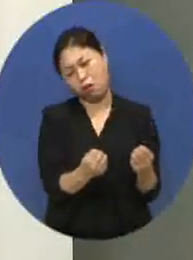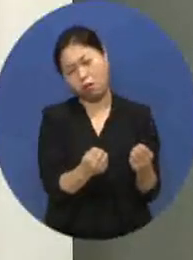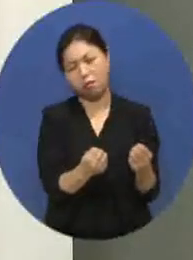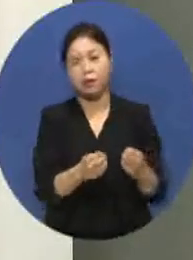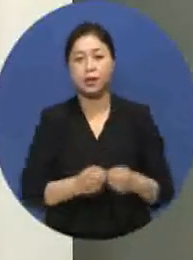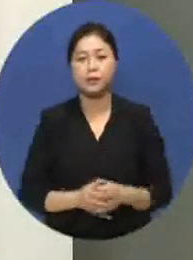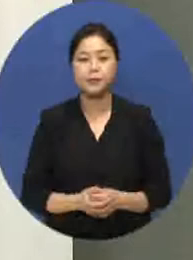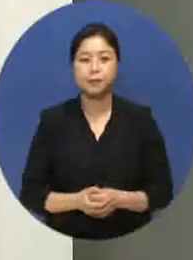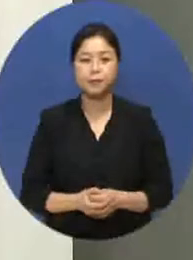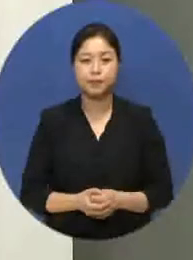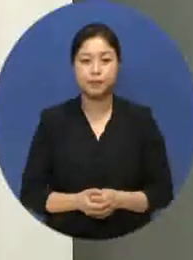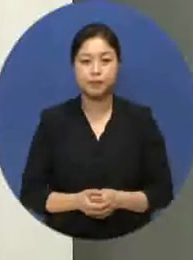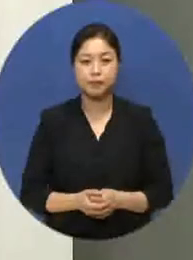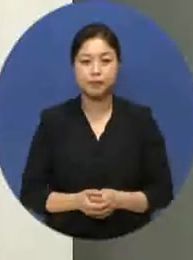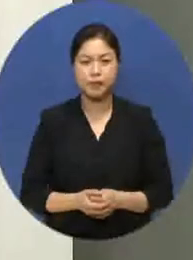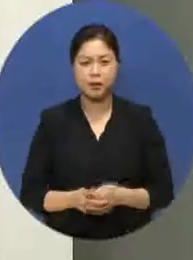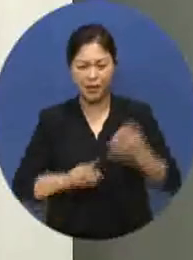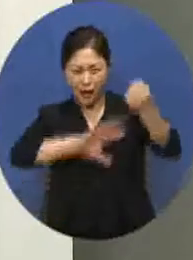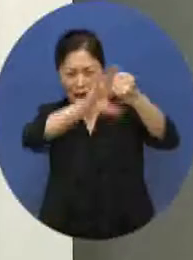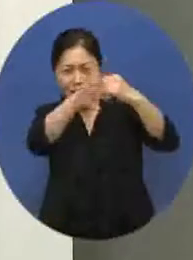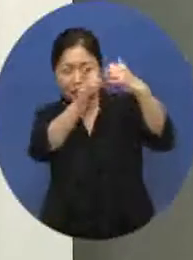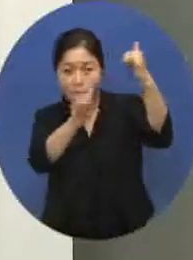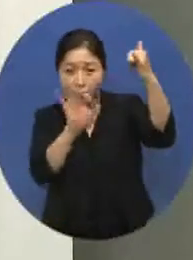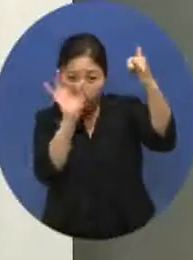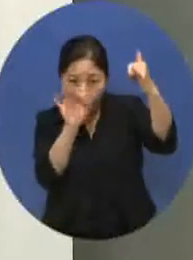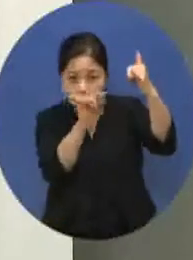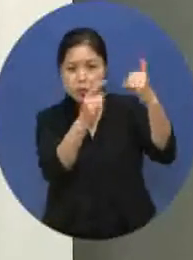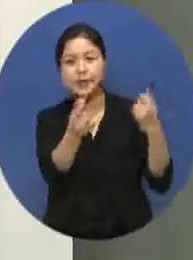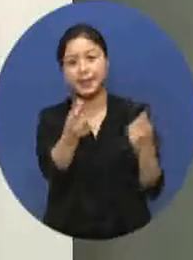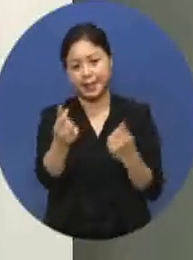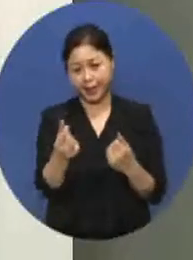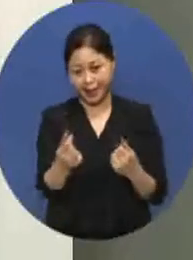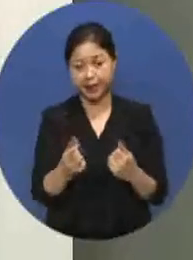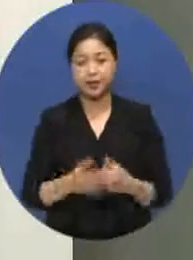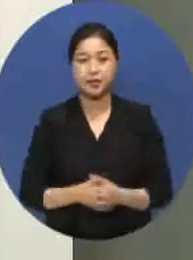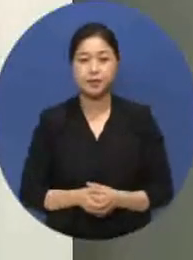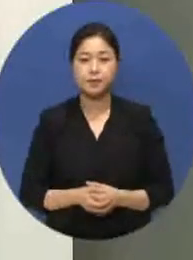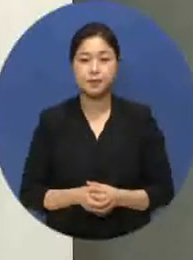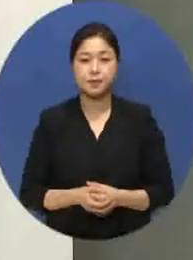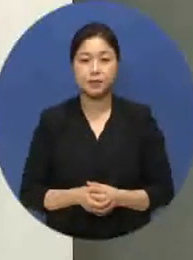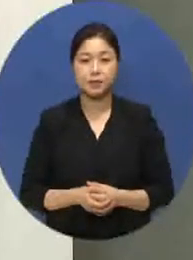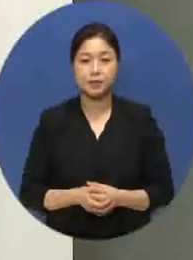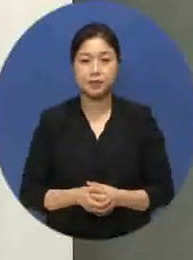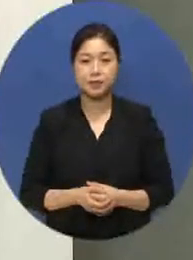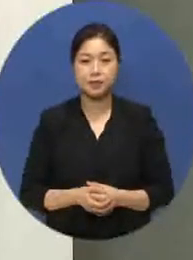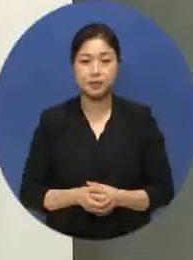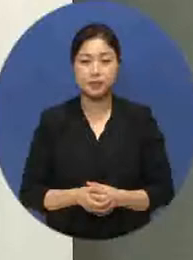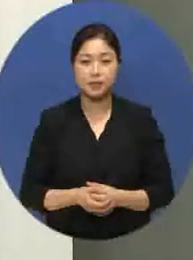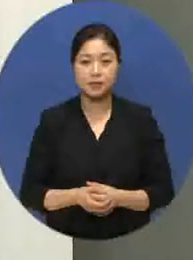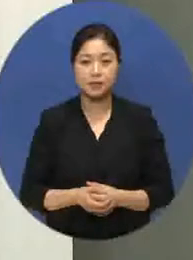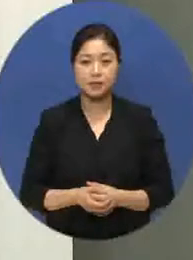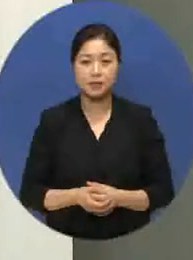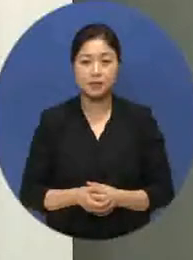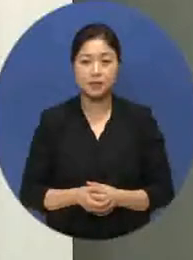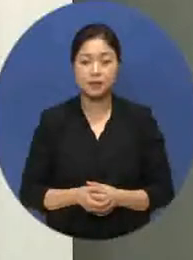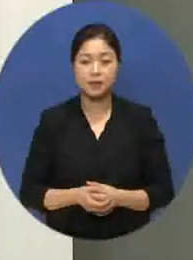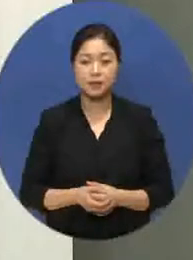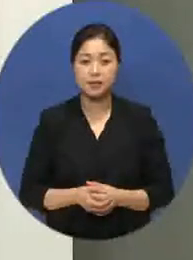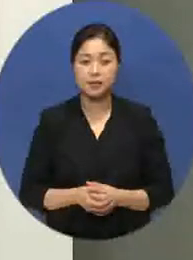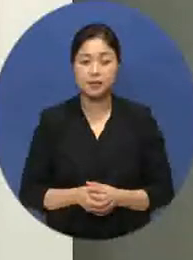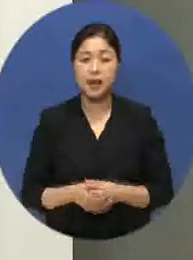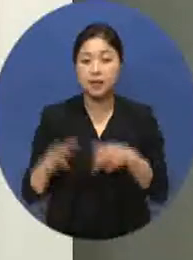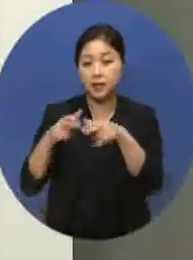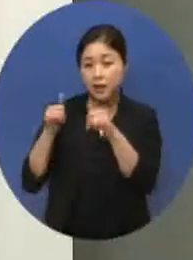않거든요. 그렇죠. 예. 세계 역사에서도 그렇고 예, 예. 그런데. 특히 장애인 예술인들은 네.